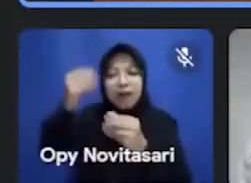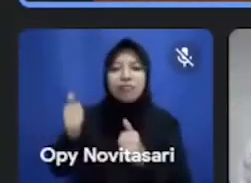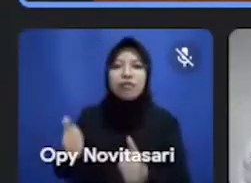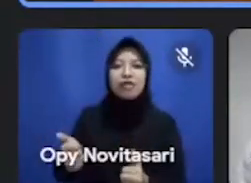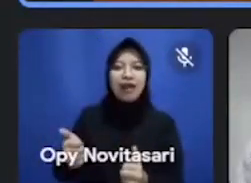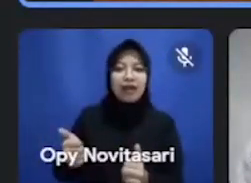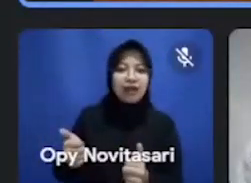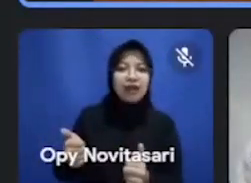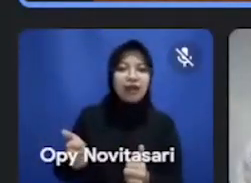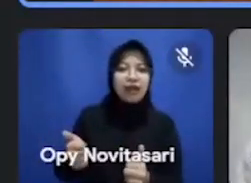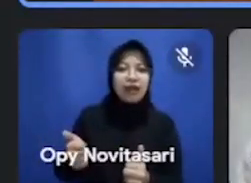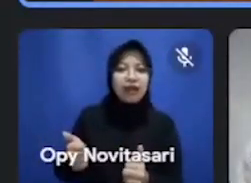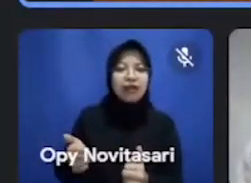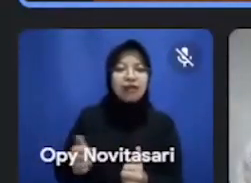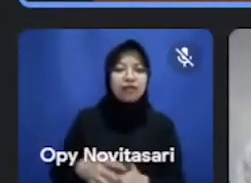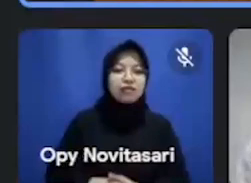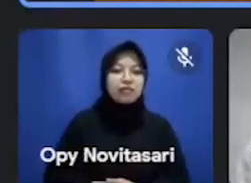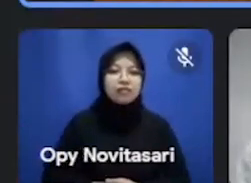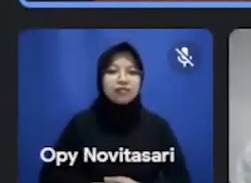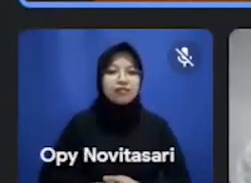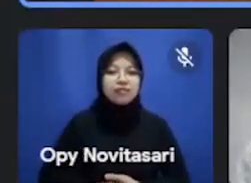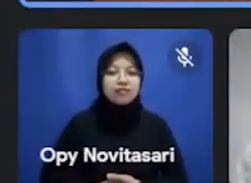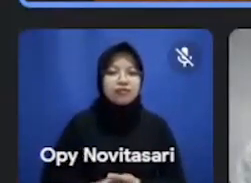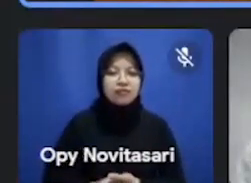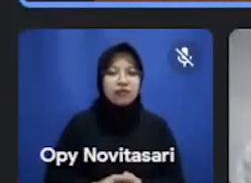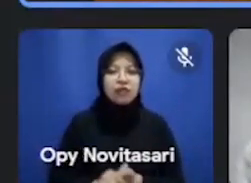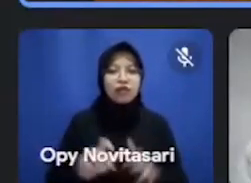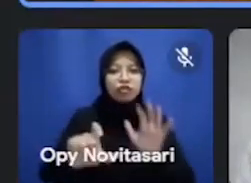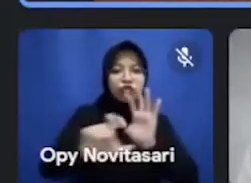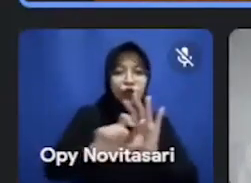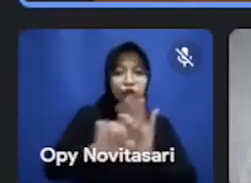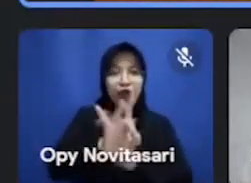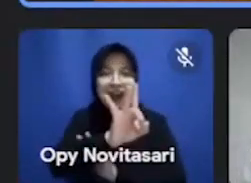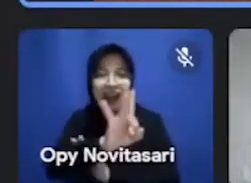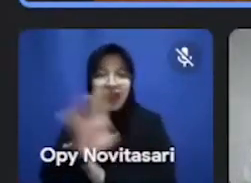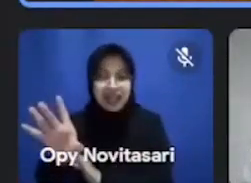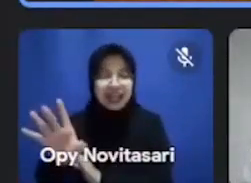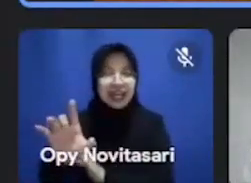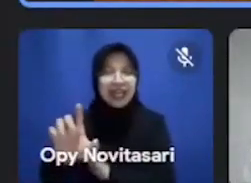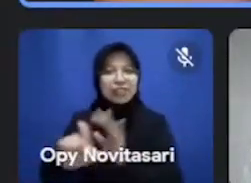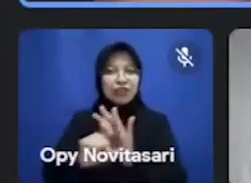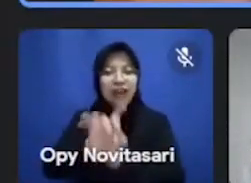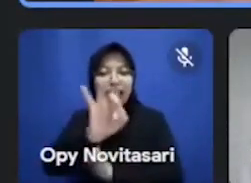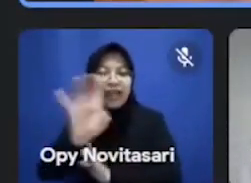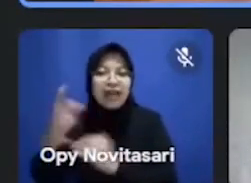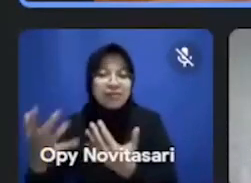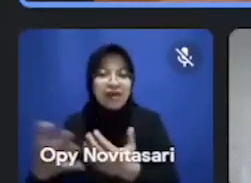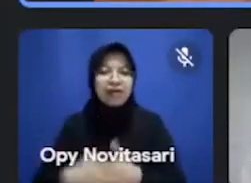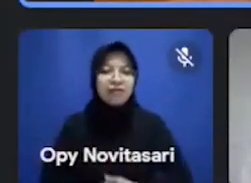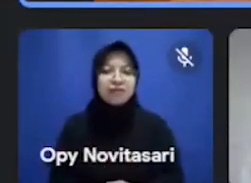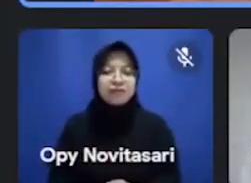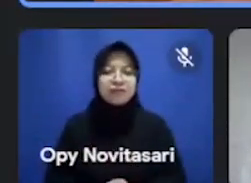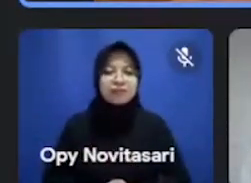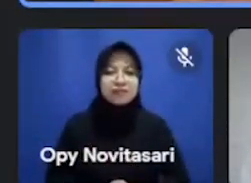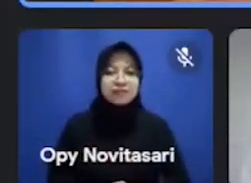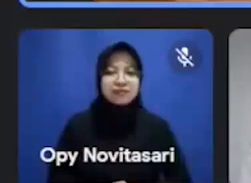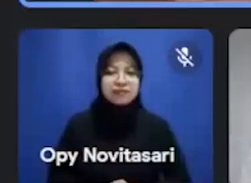tersebut gitu contoh contoh dari saya misalkan dengan ee